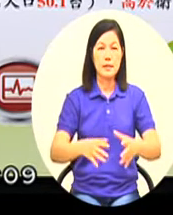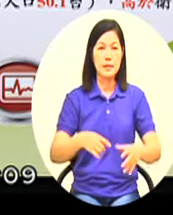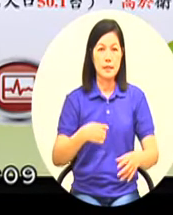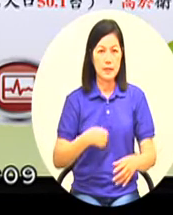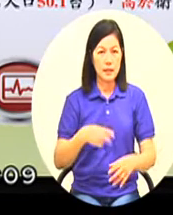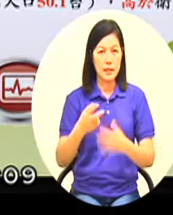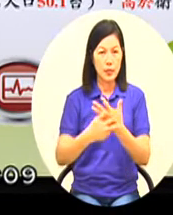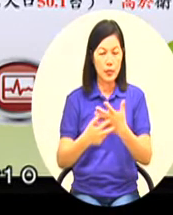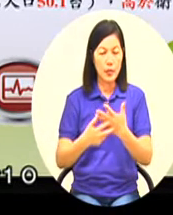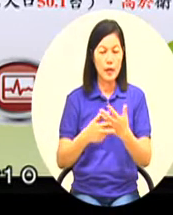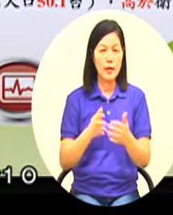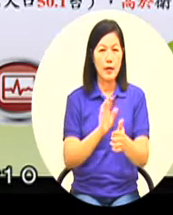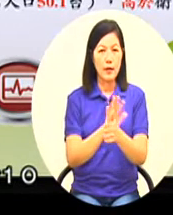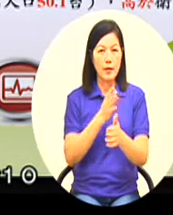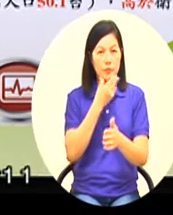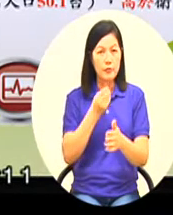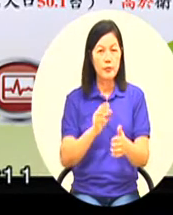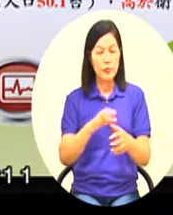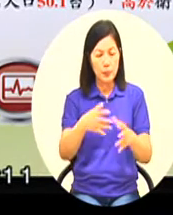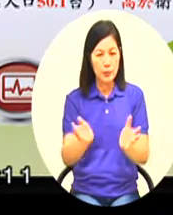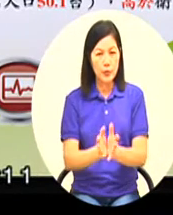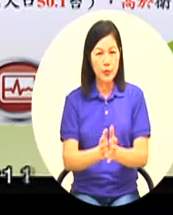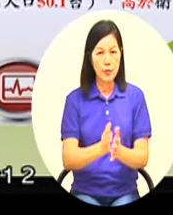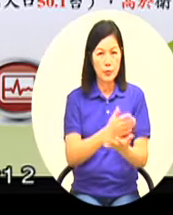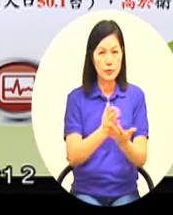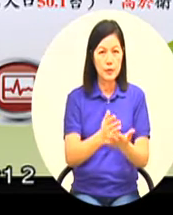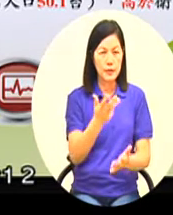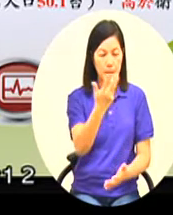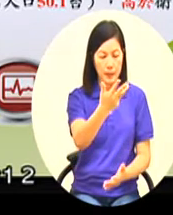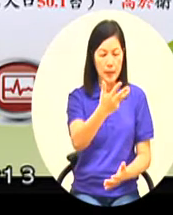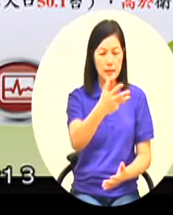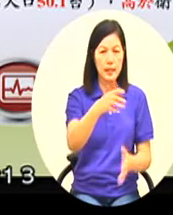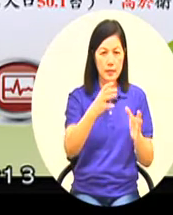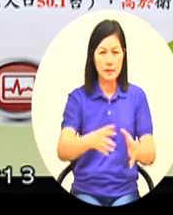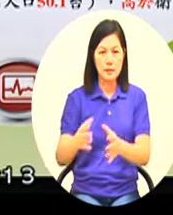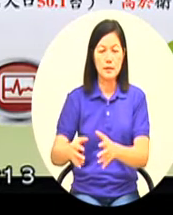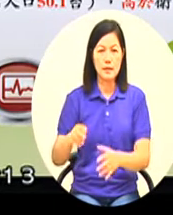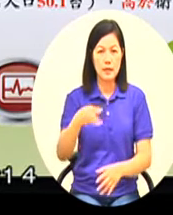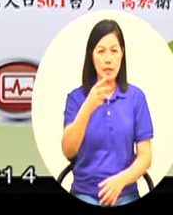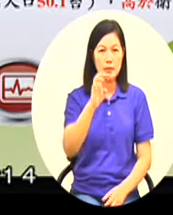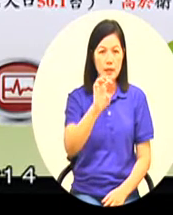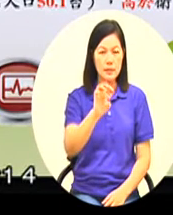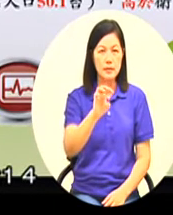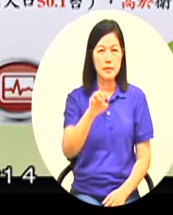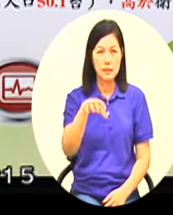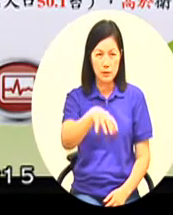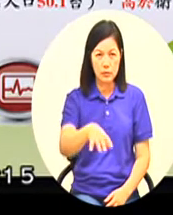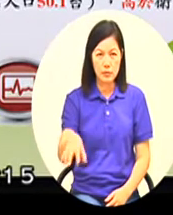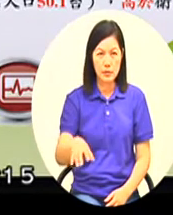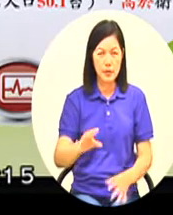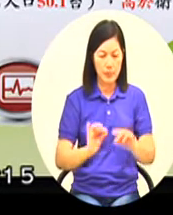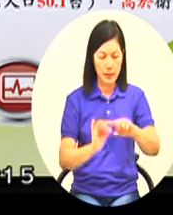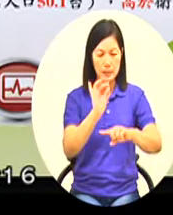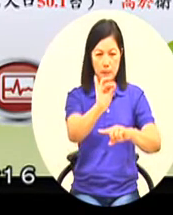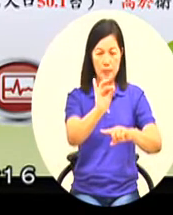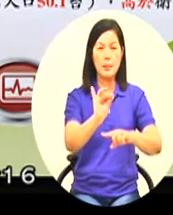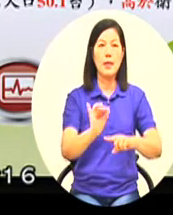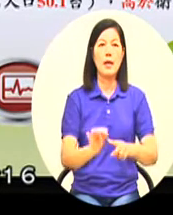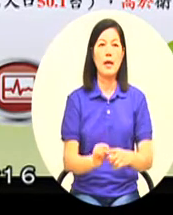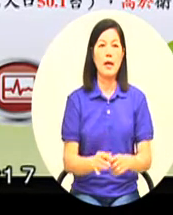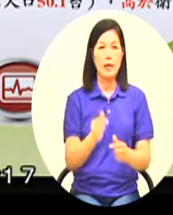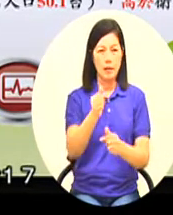部的公布，我们有8大公共场所的一个设置，总共是240处，那已经100%。那另外是在卫福部的